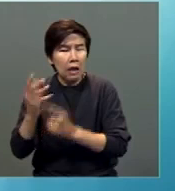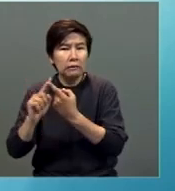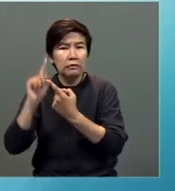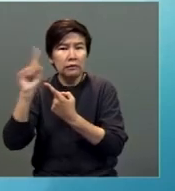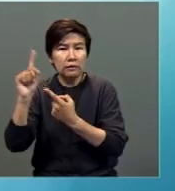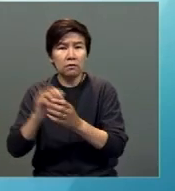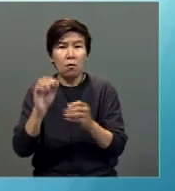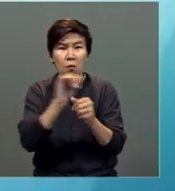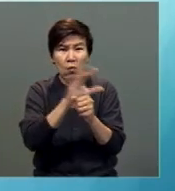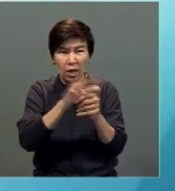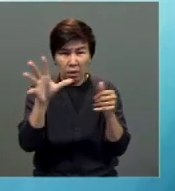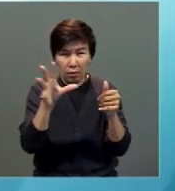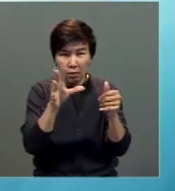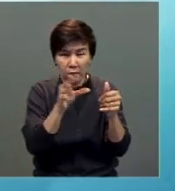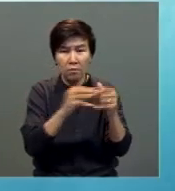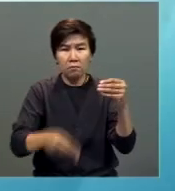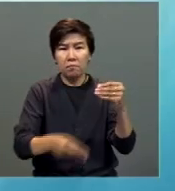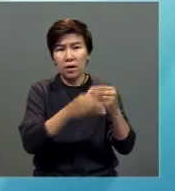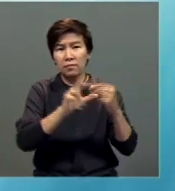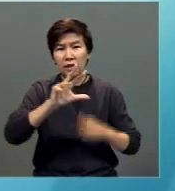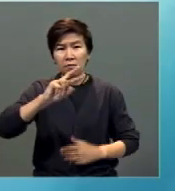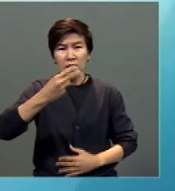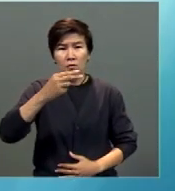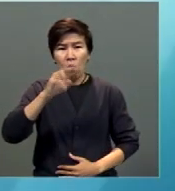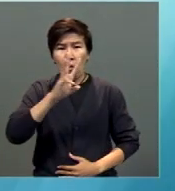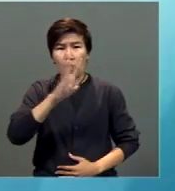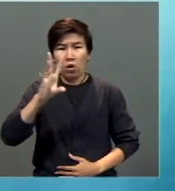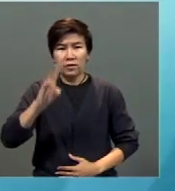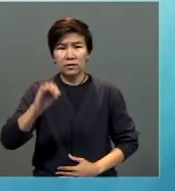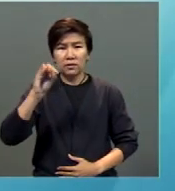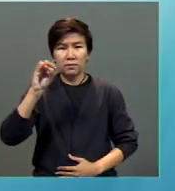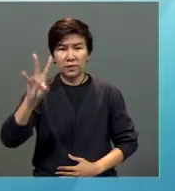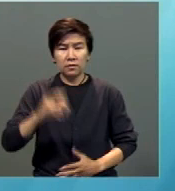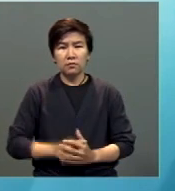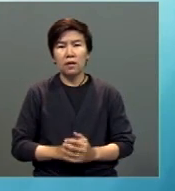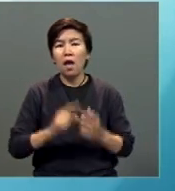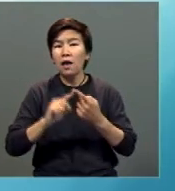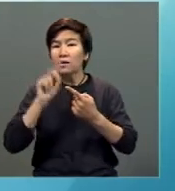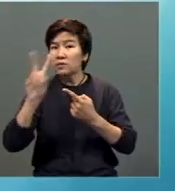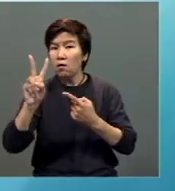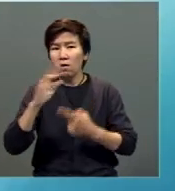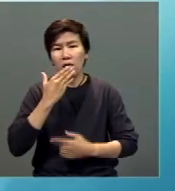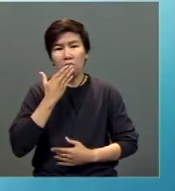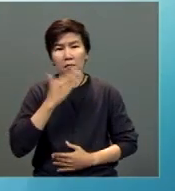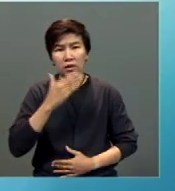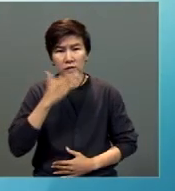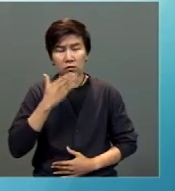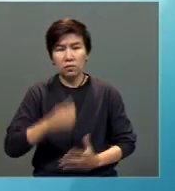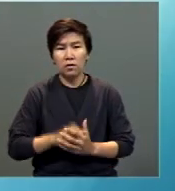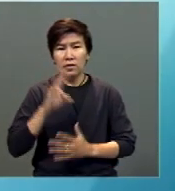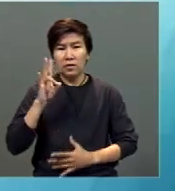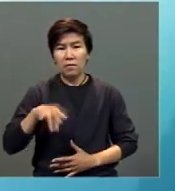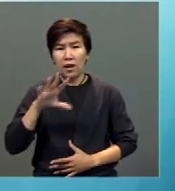ทั้งในเรื่องของตัวเองเป็นทั้งรายที่ที่มีการเสียชีวิตและไลน์ที่เกิดใหม่นะครับเกิดใหม่เมื่อวานนี้รายใหม่ก็คือ30,000 677นะครับแล้วก็อันดับ 2ของรายใหม่คือบราซิลนะครับ7502